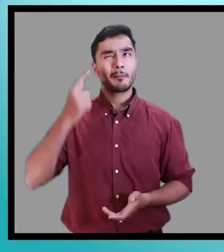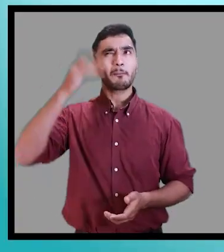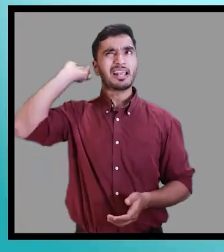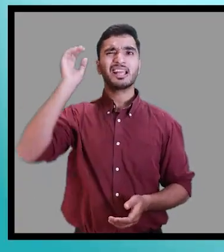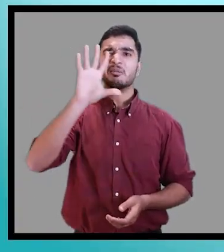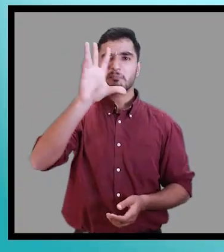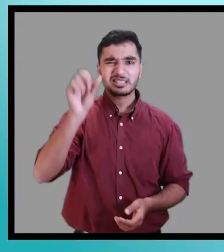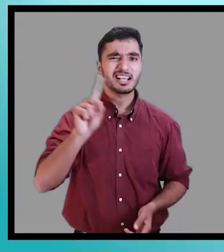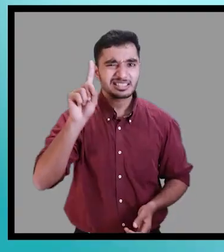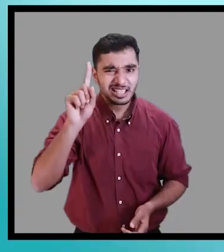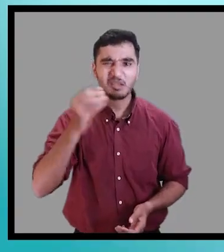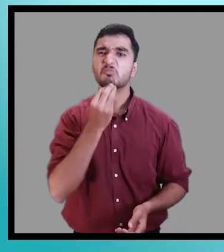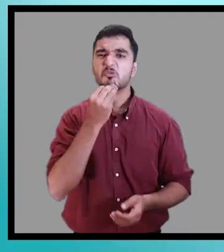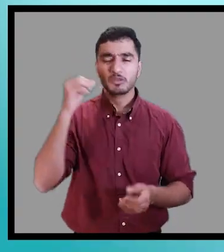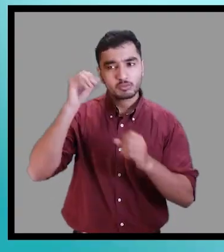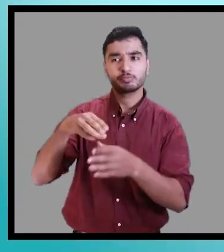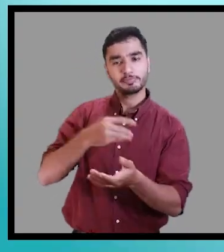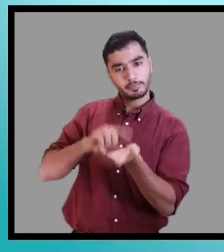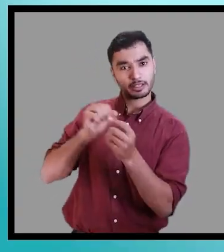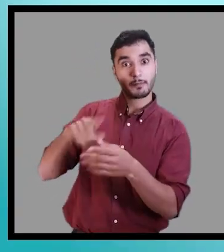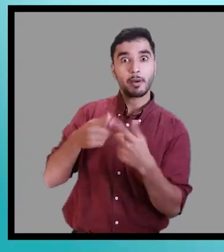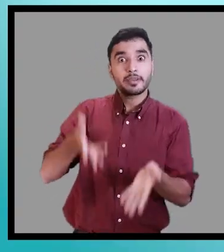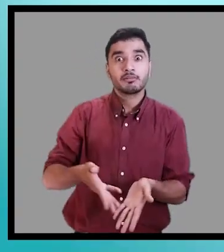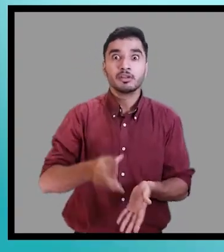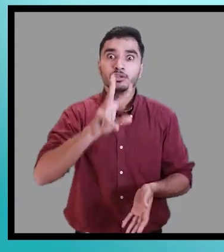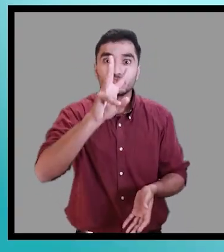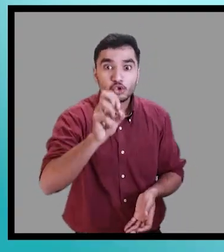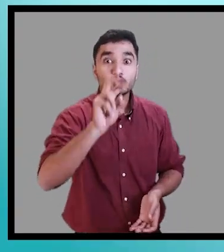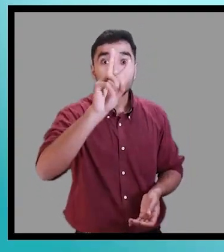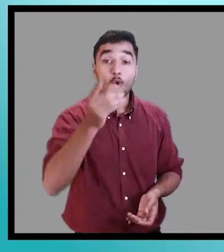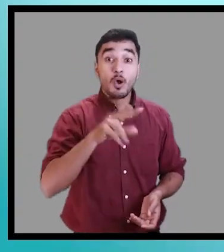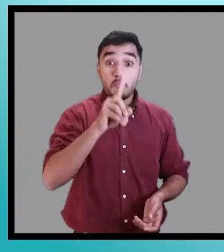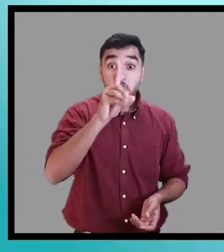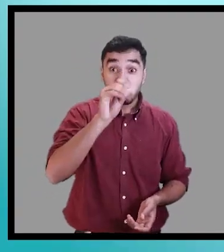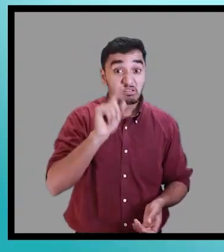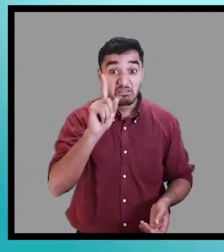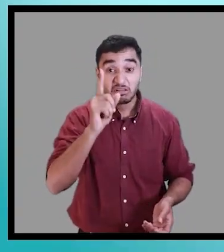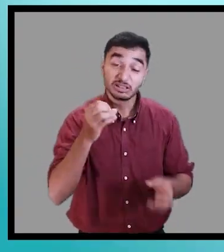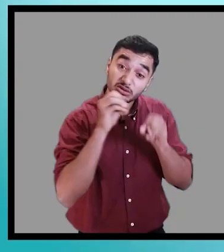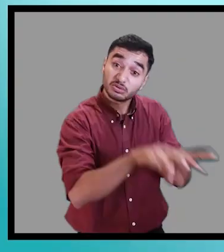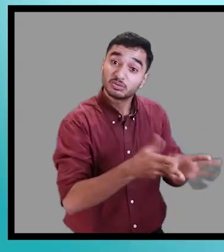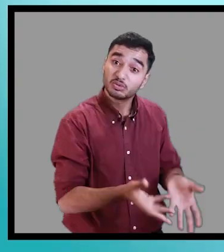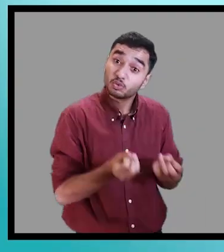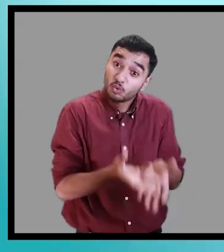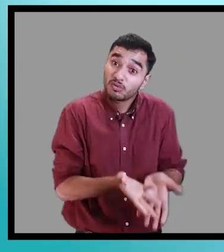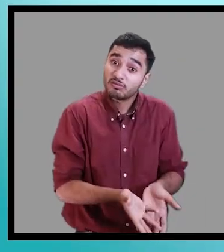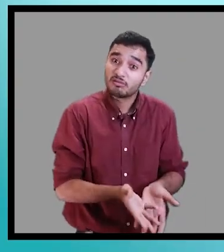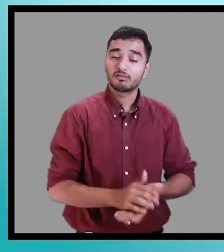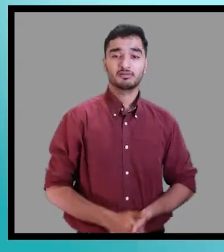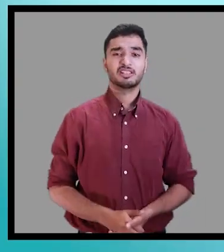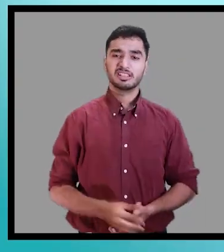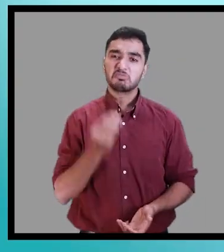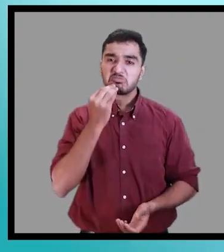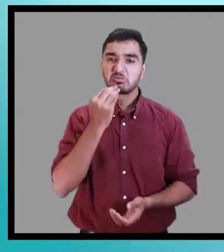50 साल 40 साल की उम्र के लोगों को डायबिटीज़ हो रही है, आज 30, 20 एंड इवन 15 साल के बच्चों में भी डायबिटीज़ देखी जा रही है। अब